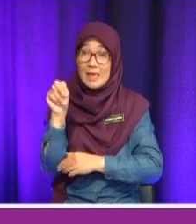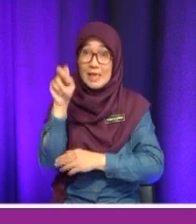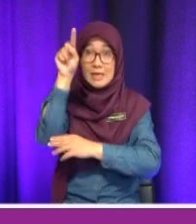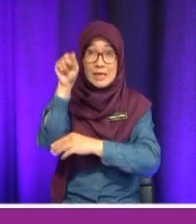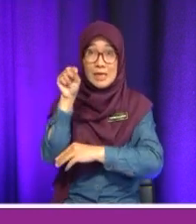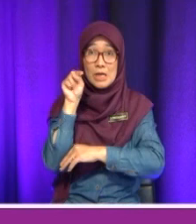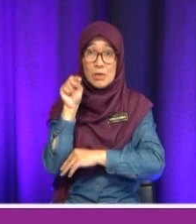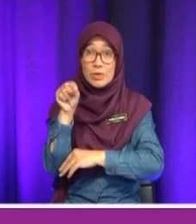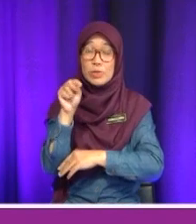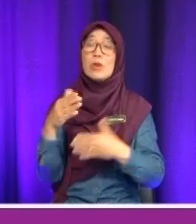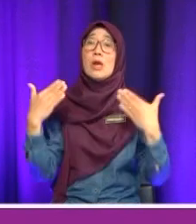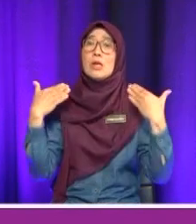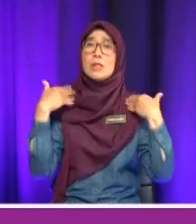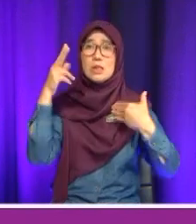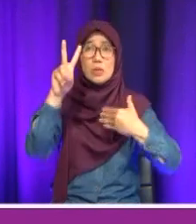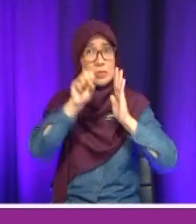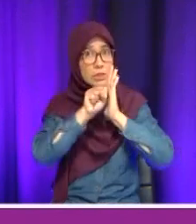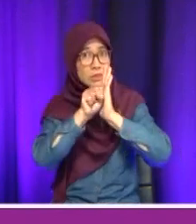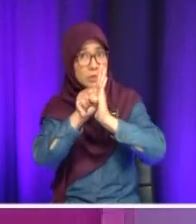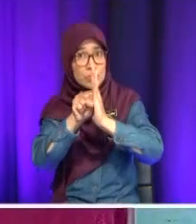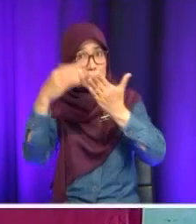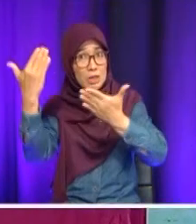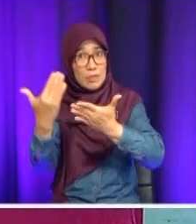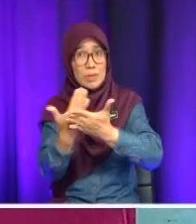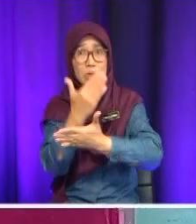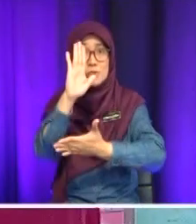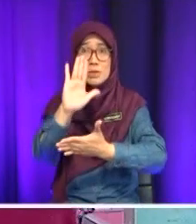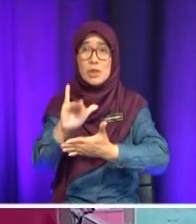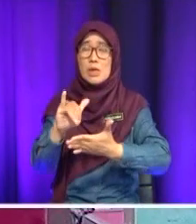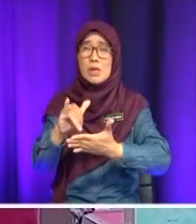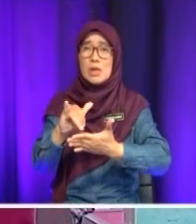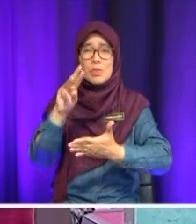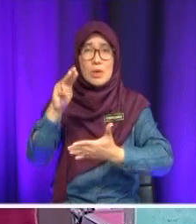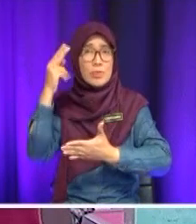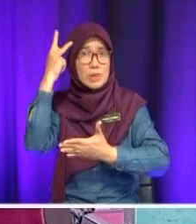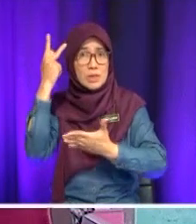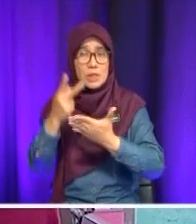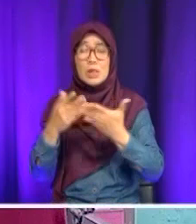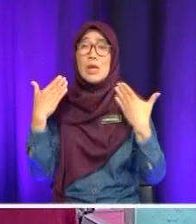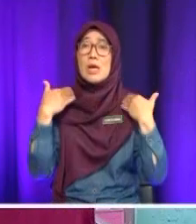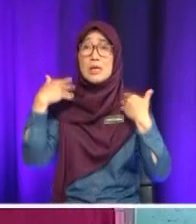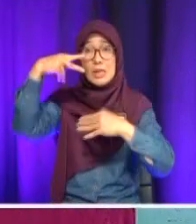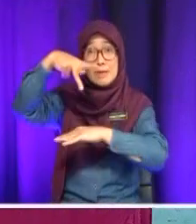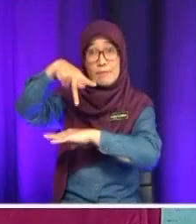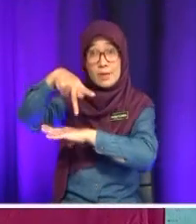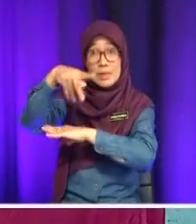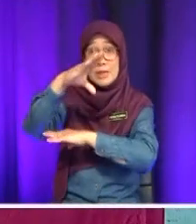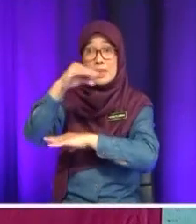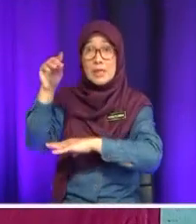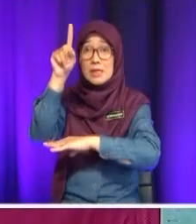simbol baru yang eee murid-murid baru kenal mungkin kita ada simbol P dan juga faktorial